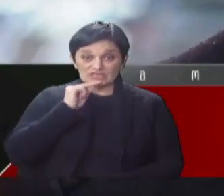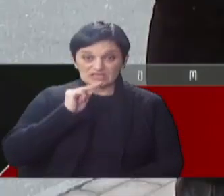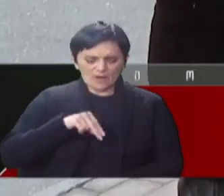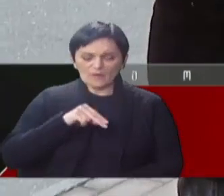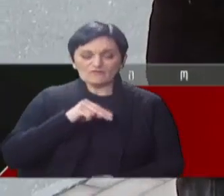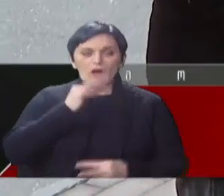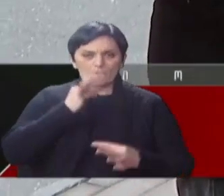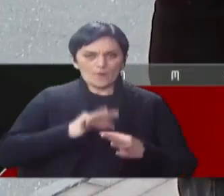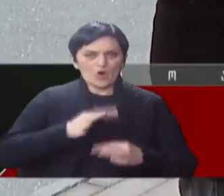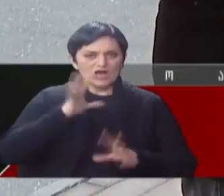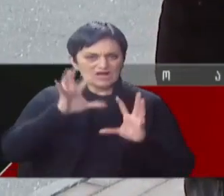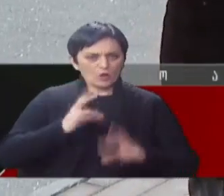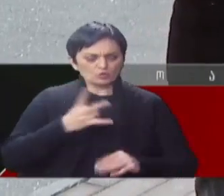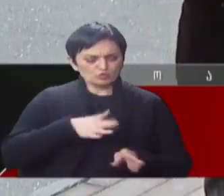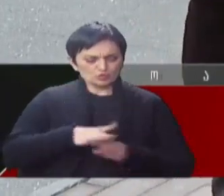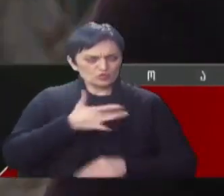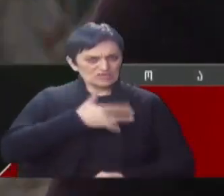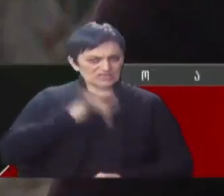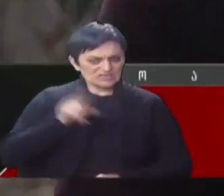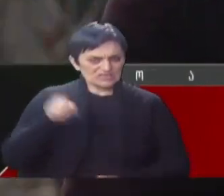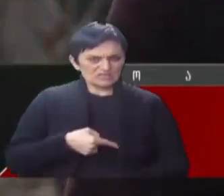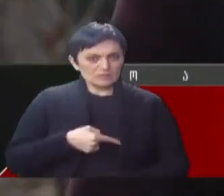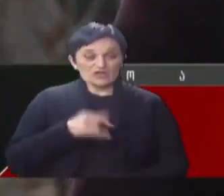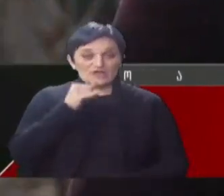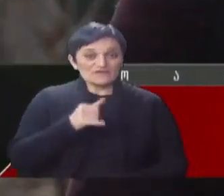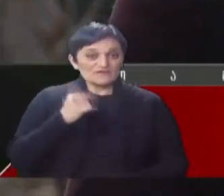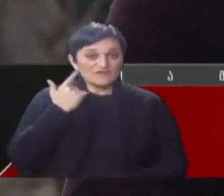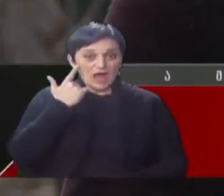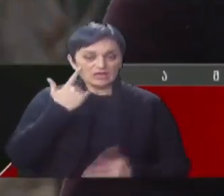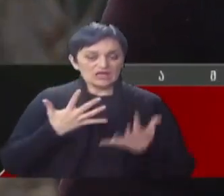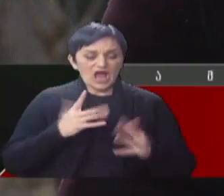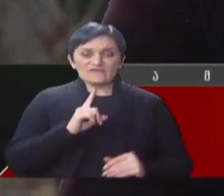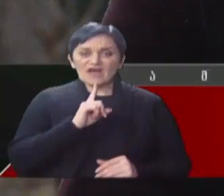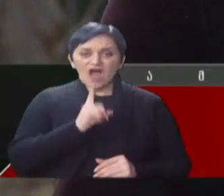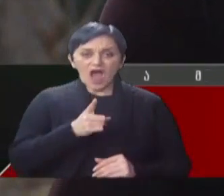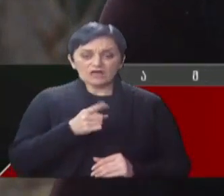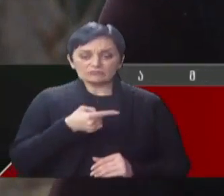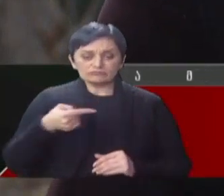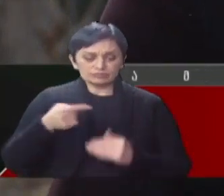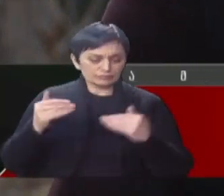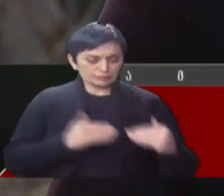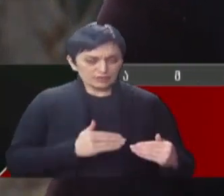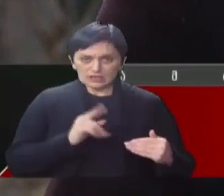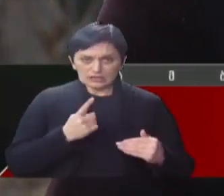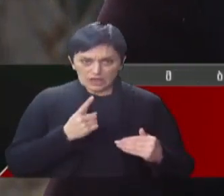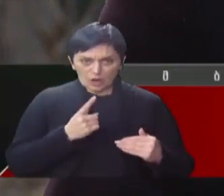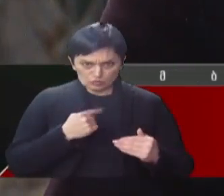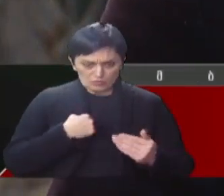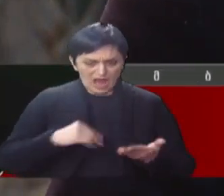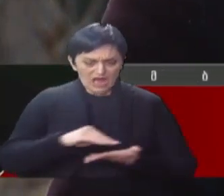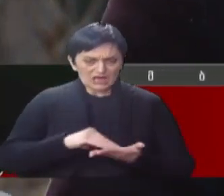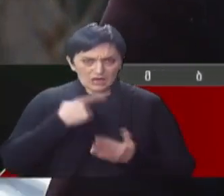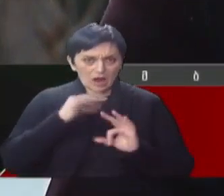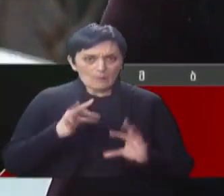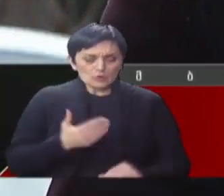pasuxi kanonis sruli simkaltsrit unda agos. Se suri gavi că este cel legat o anuta acolo, când e gândul meu de bine, arăt